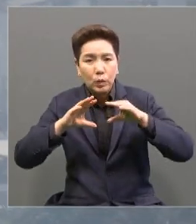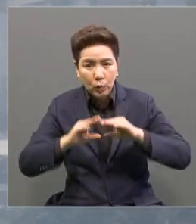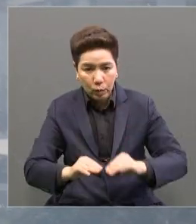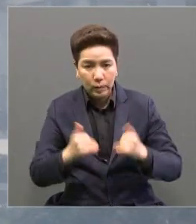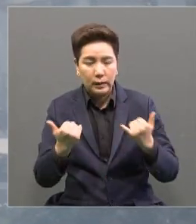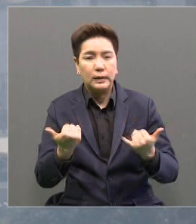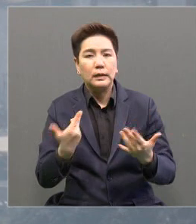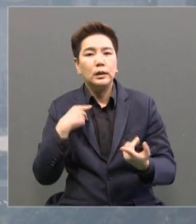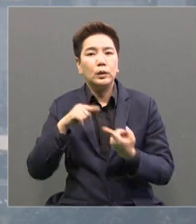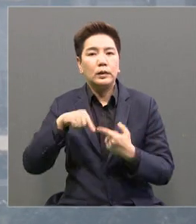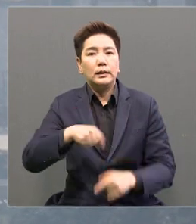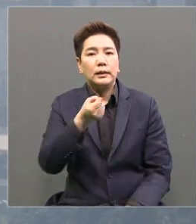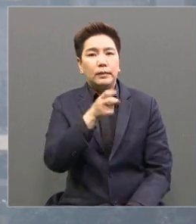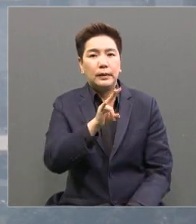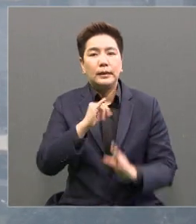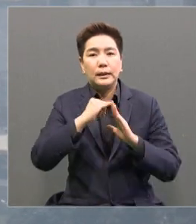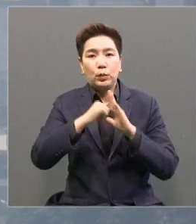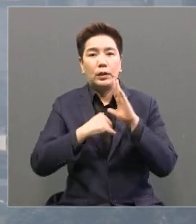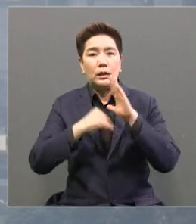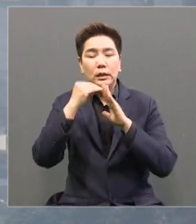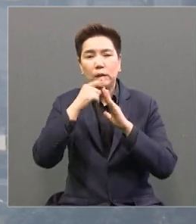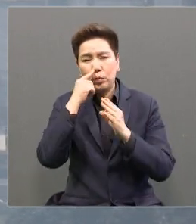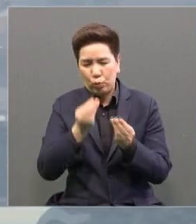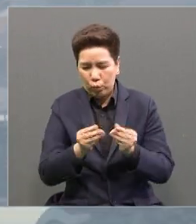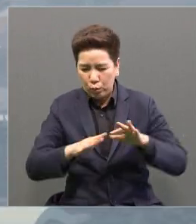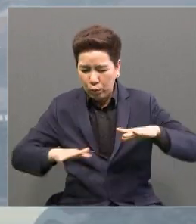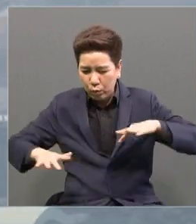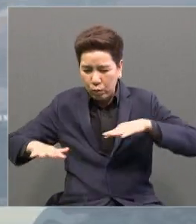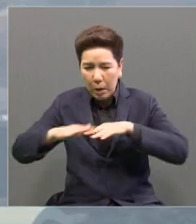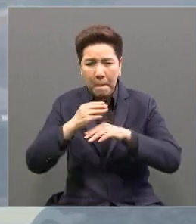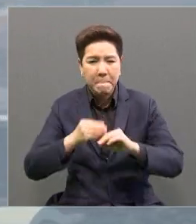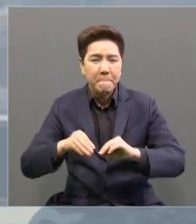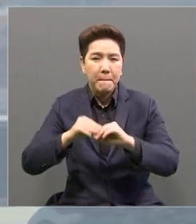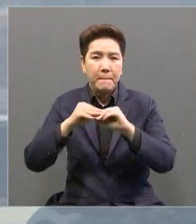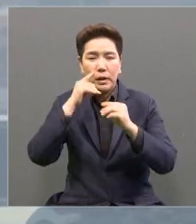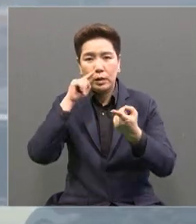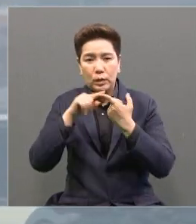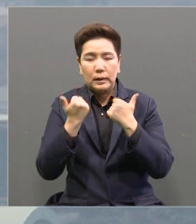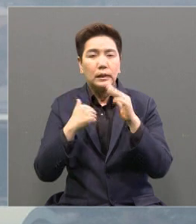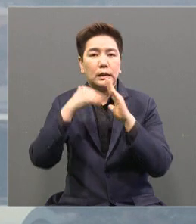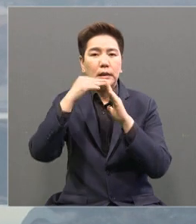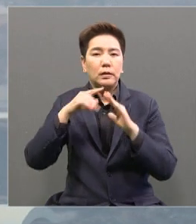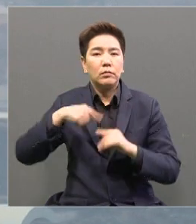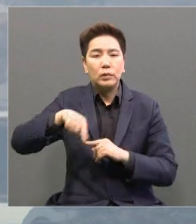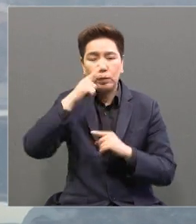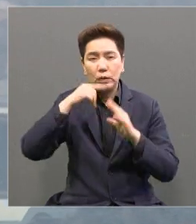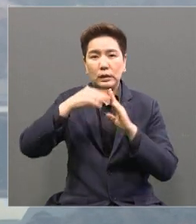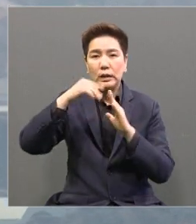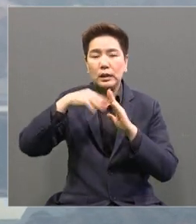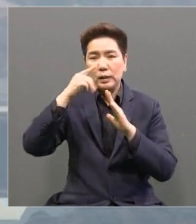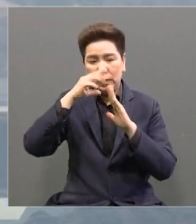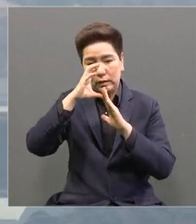ทั้งนี้นะครับในพื้นที่ 17จังหวัดภาคเหนือมีแนวโน้มฝุ่นละอองจะสูงขึ้นนะครับที่บริเวณภาคเหนือตอนบนและตอนล่าง